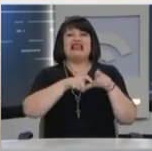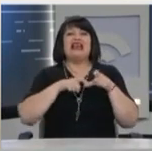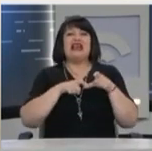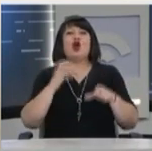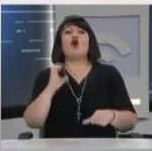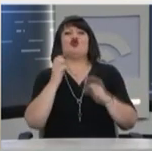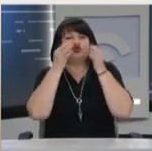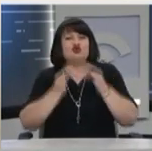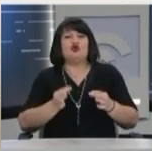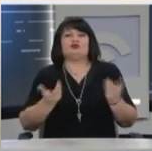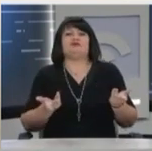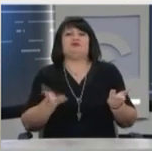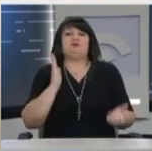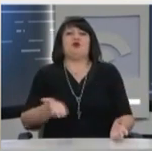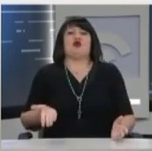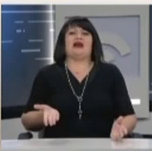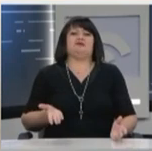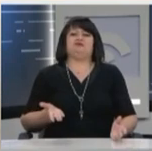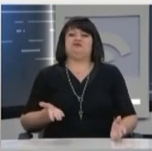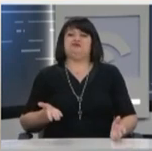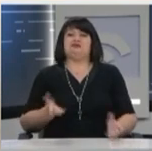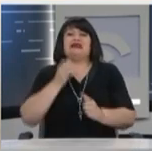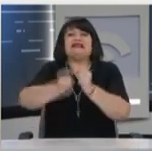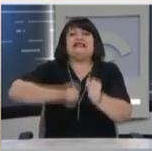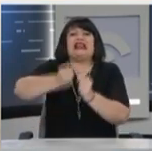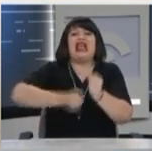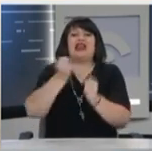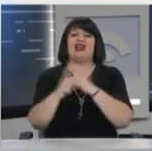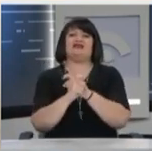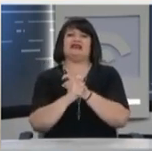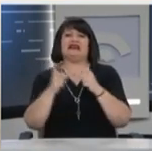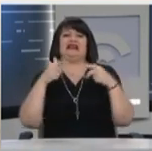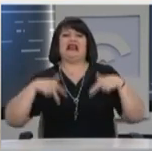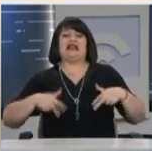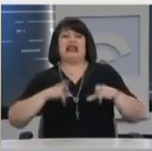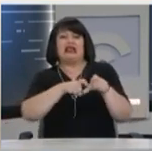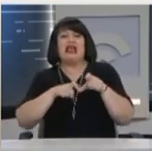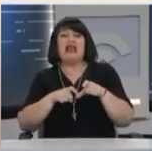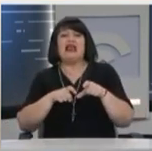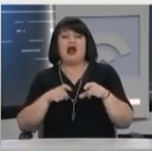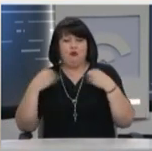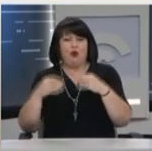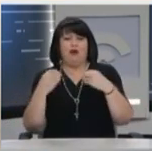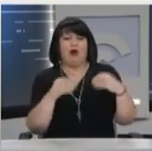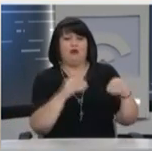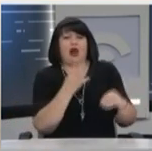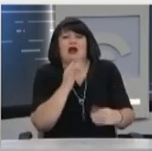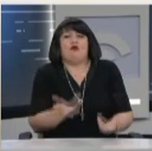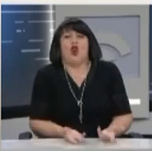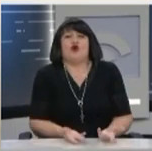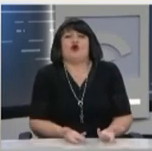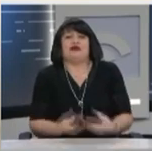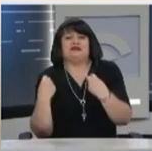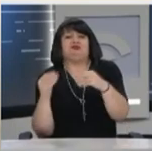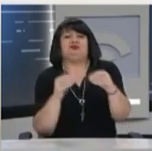στην Costco, που είναι κρατική κινέζικη εταιρεία. Γιατί να μην μπορεί με τα τρένα, που είναι αυστριακή κρατική εταιρεία. Γιατί σώνει και καλά πρέπει να τα ξεπουλήσουμε όλα. Και για ποιον